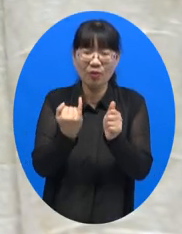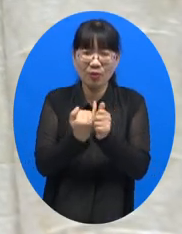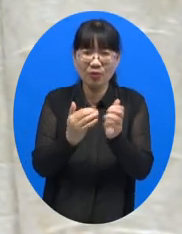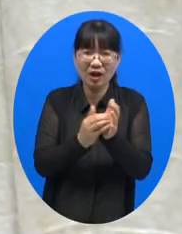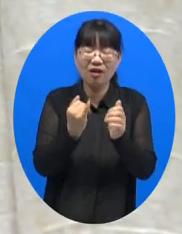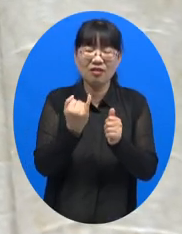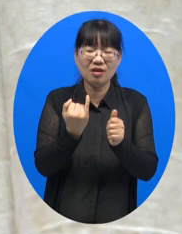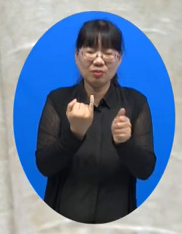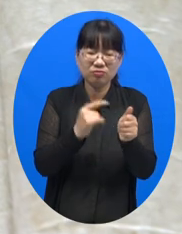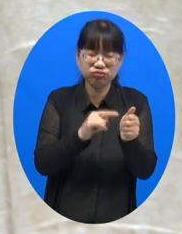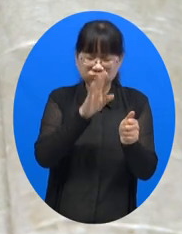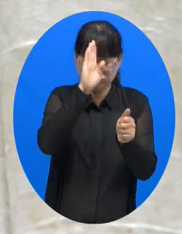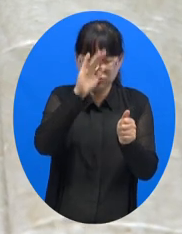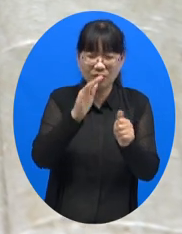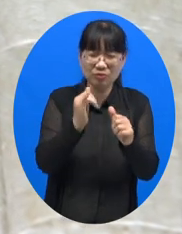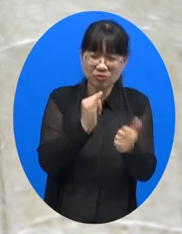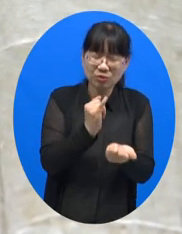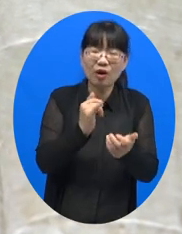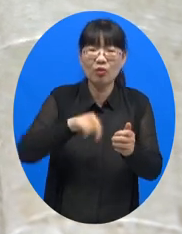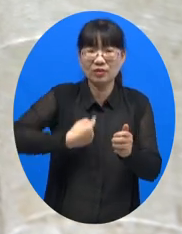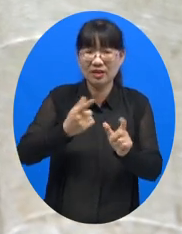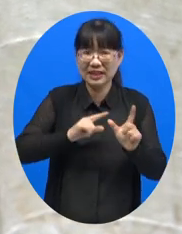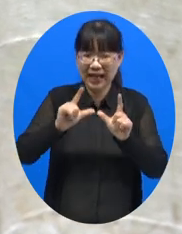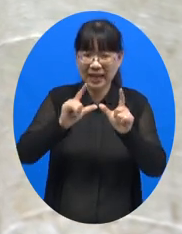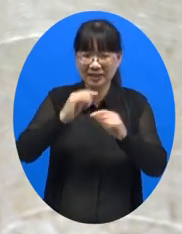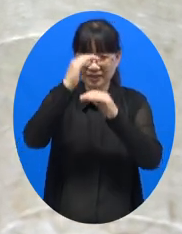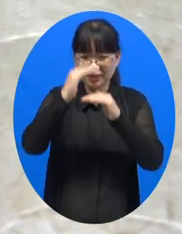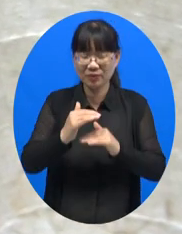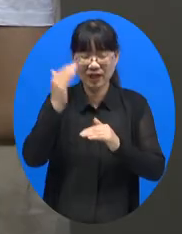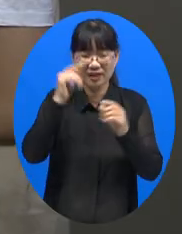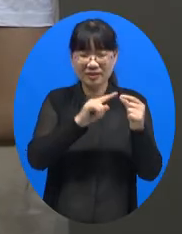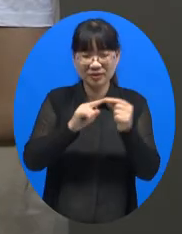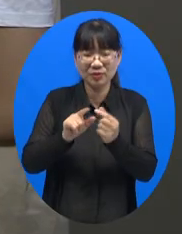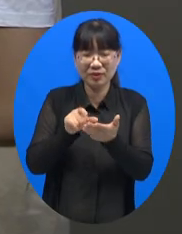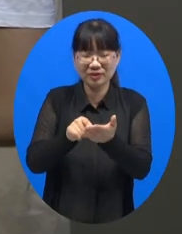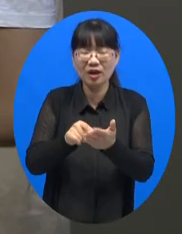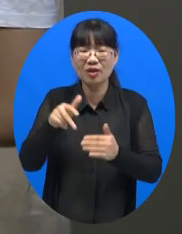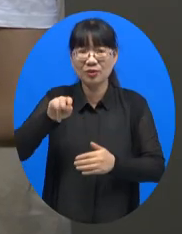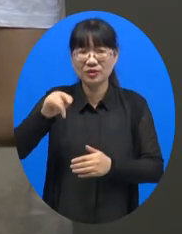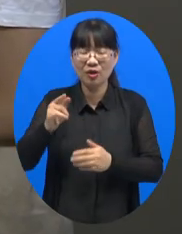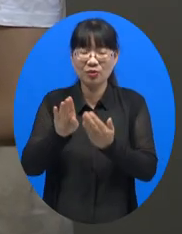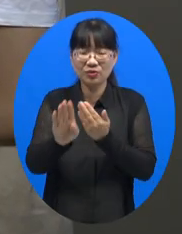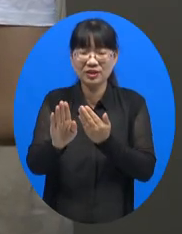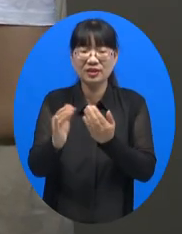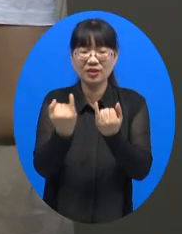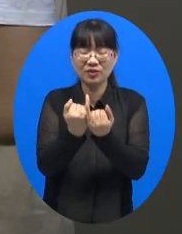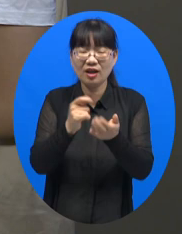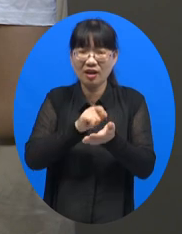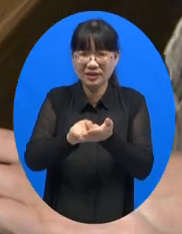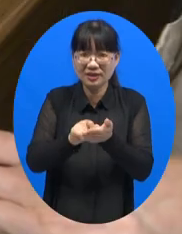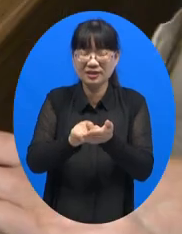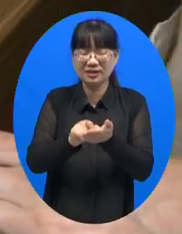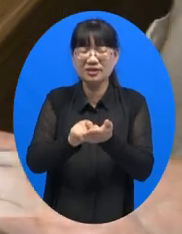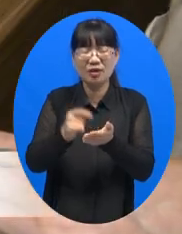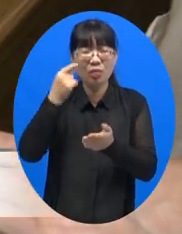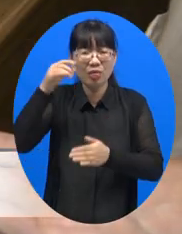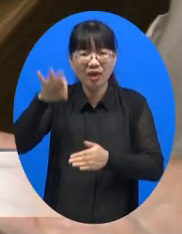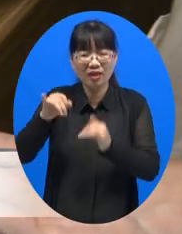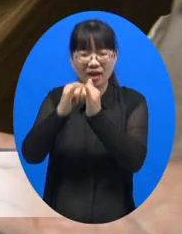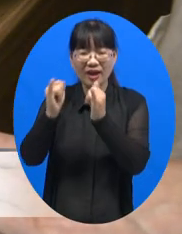거요 쪼 죽지 않고 살아야 하는 이유 등을 한글로 기록했습니다 소성케 여성의 글쓰기를 파브 시안은 사회 분위기